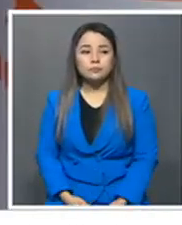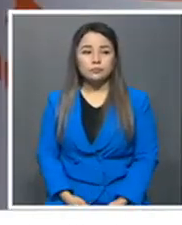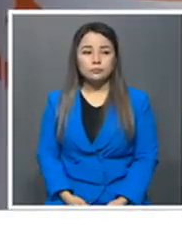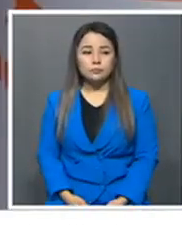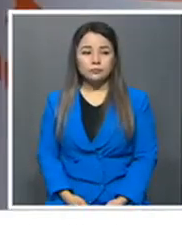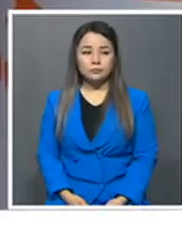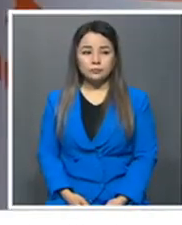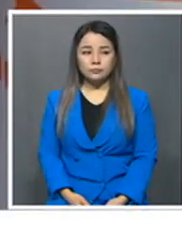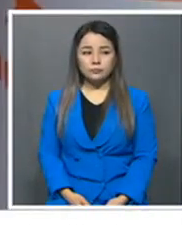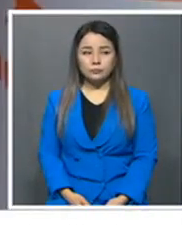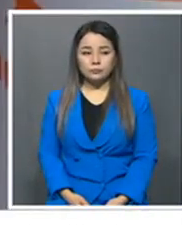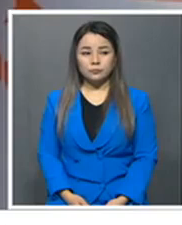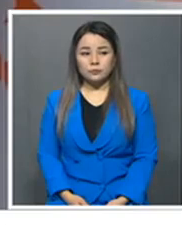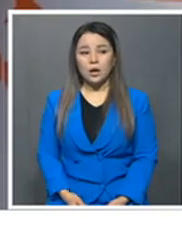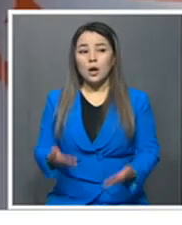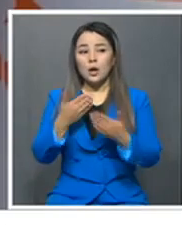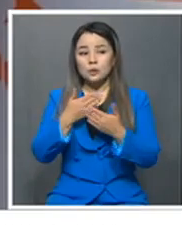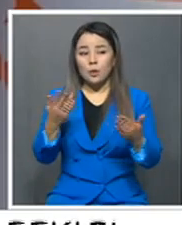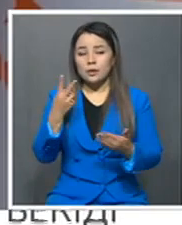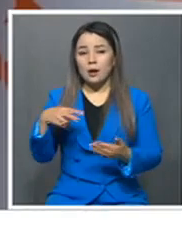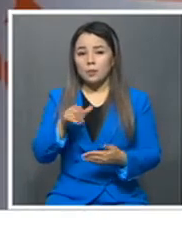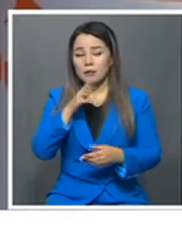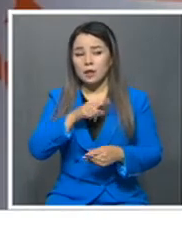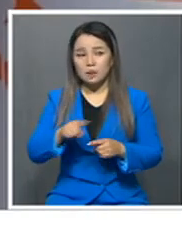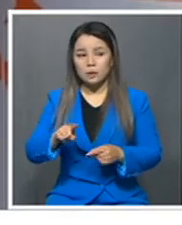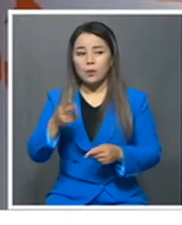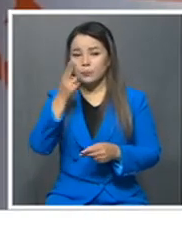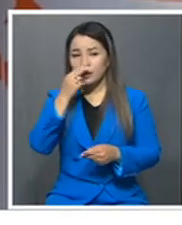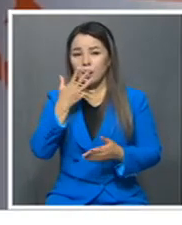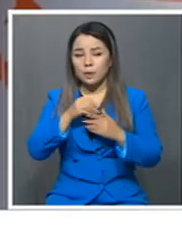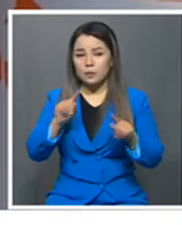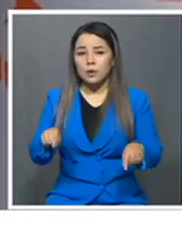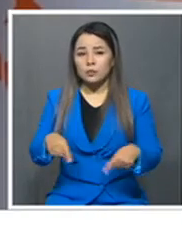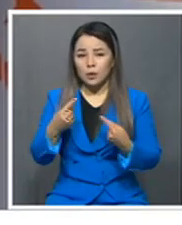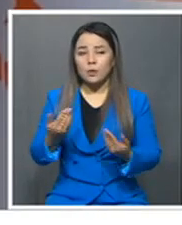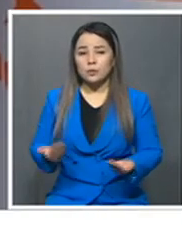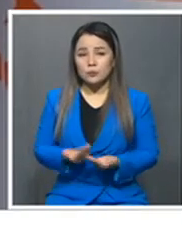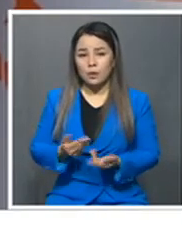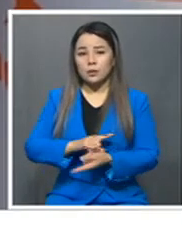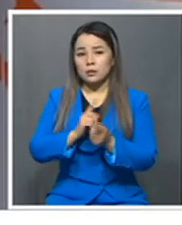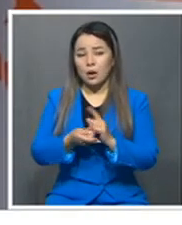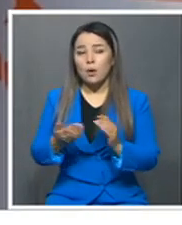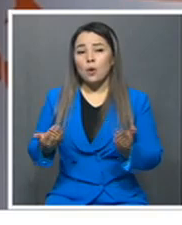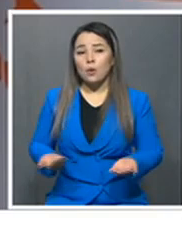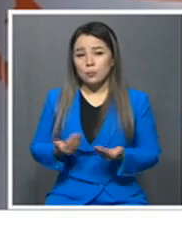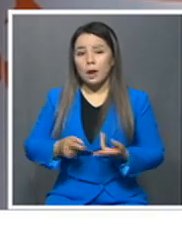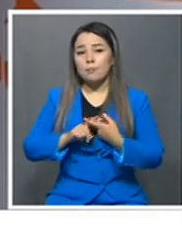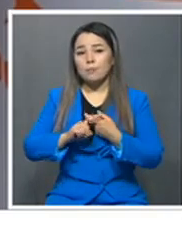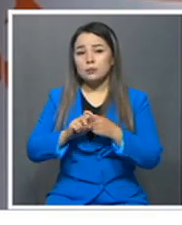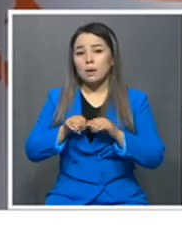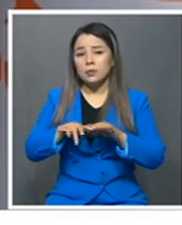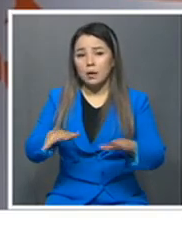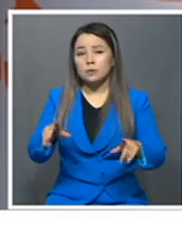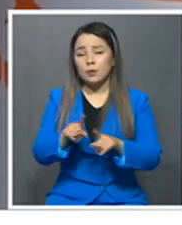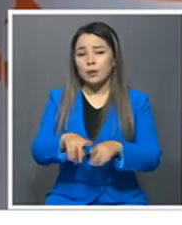Шуны ұмытпамамыз лазым. Соңғы екі аптада жайлап үйреншікті өмірімізге орала бастадық. Қалайда бұдан былай өміріміз пандемиядан